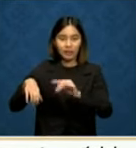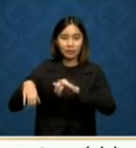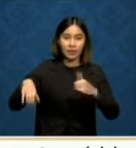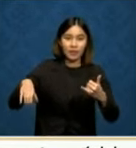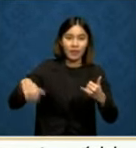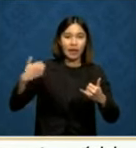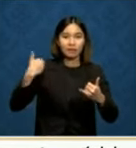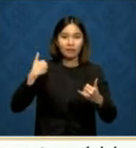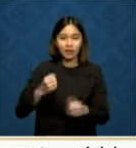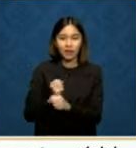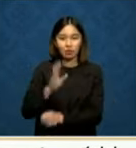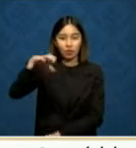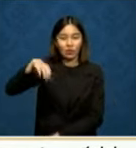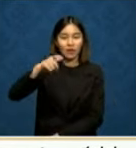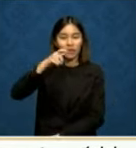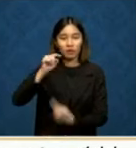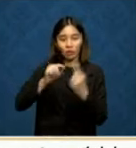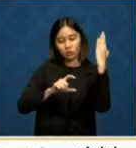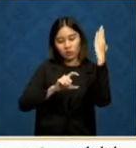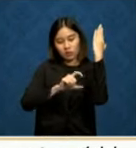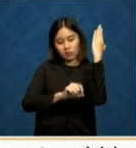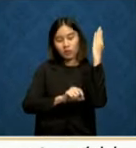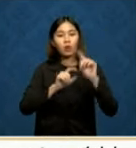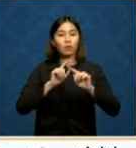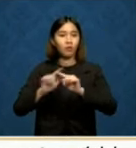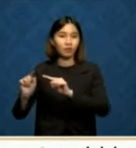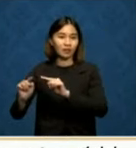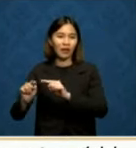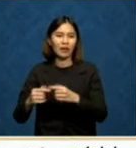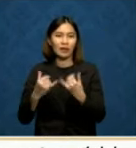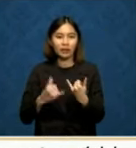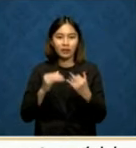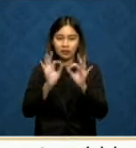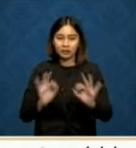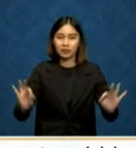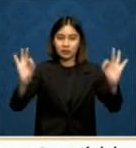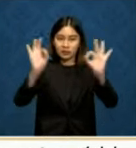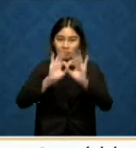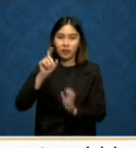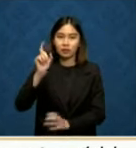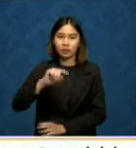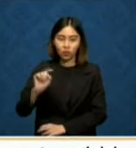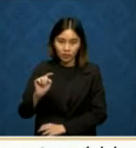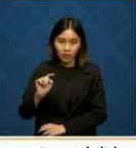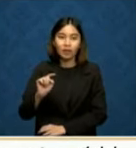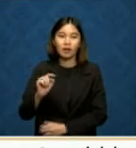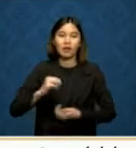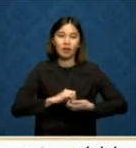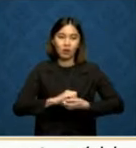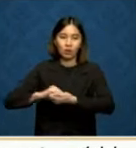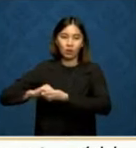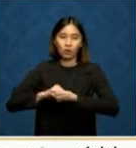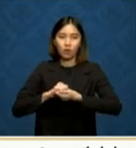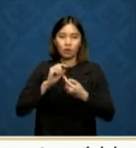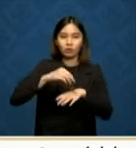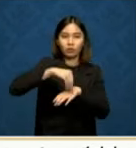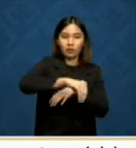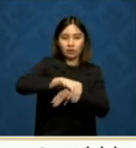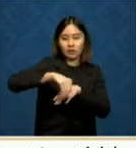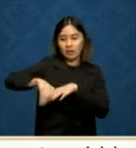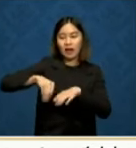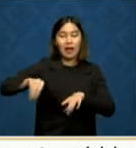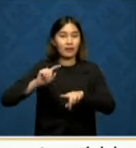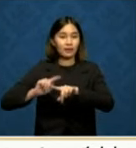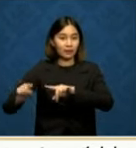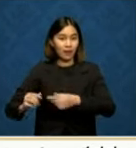มีบริษัทใหญ่อยู่ที่ซิกระโรต่างซึ่คิวอัี้ก็คงเป็เรื่องสำคัญที่ต้องอาสัยความร่วมมอของหายภาคส่วนที่จะ